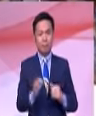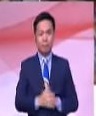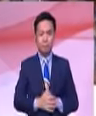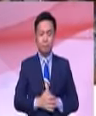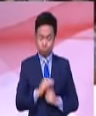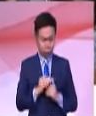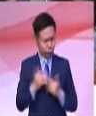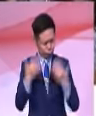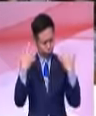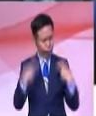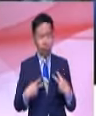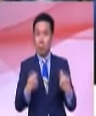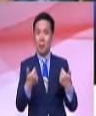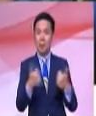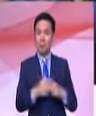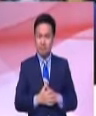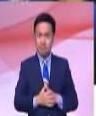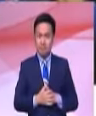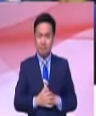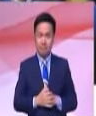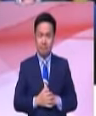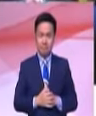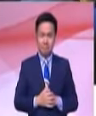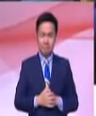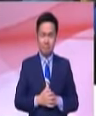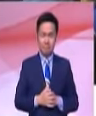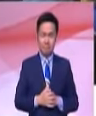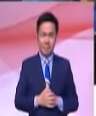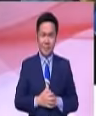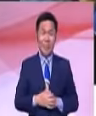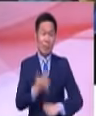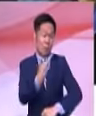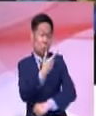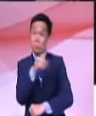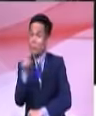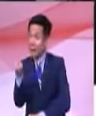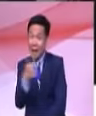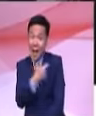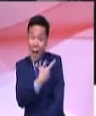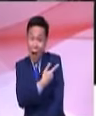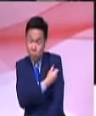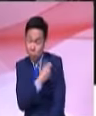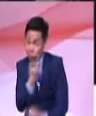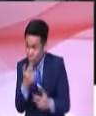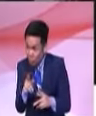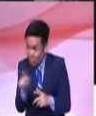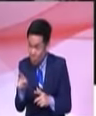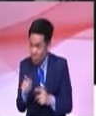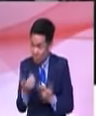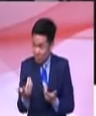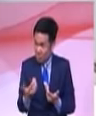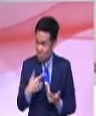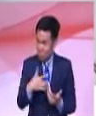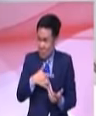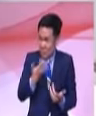Everything okey lah. Jadi selepas terima suntikan, Pak Cik ada rasa apa-apa